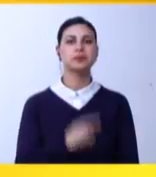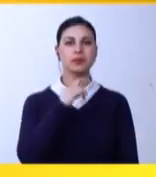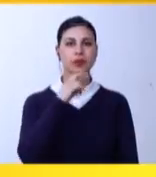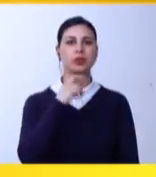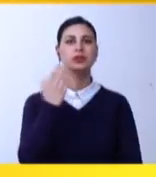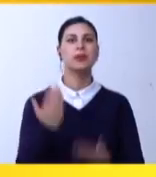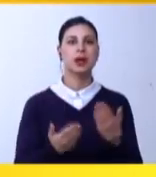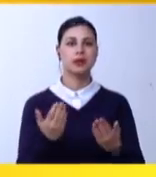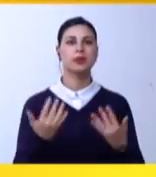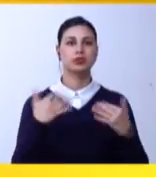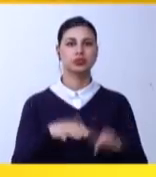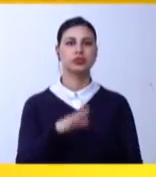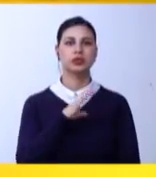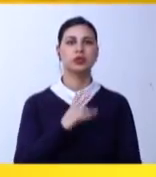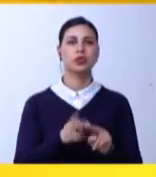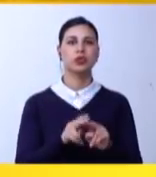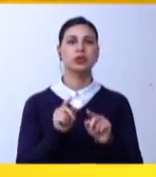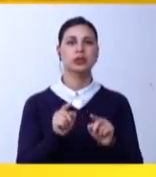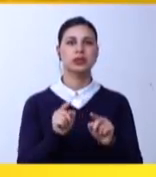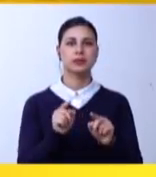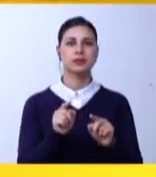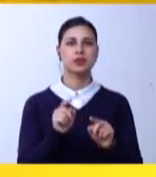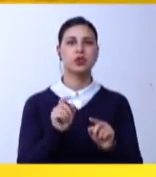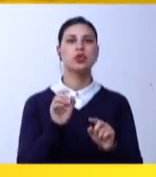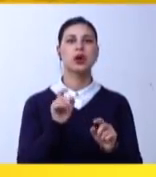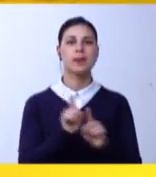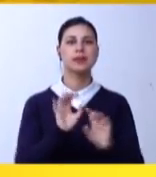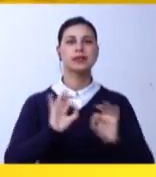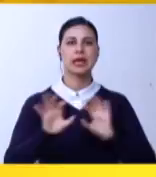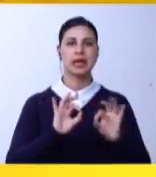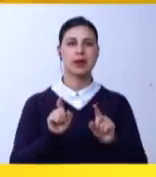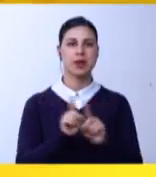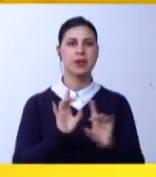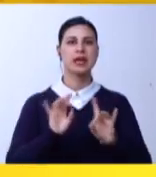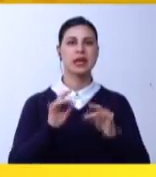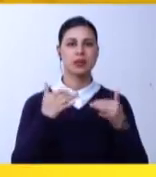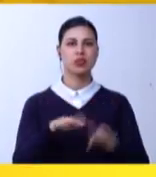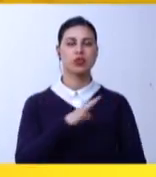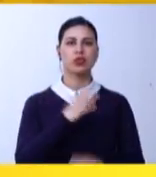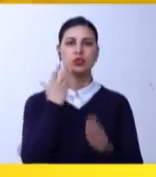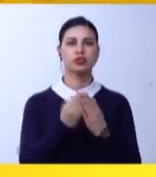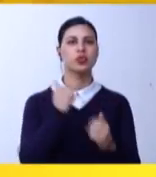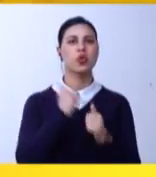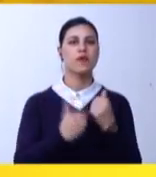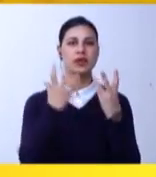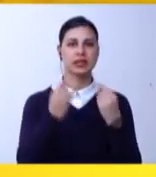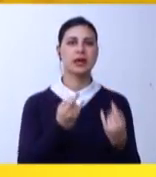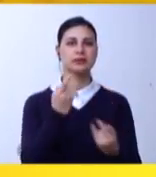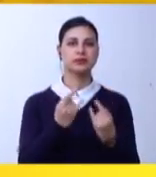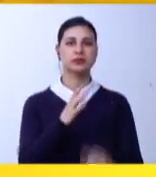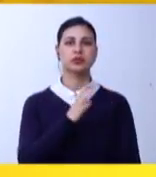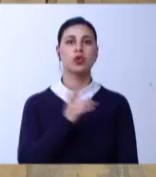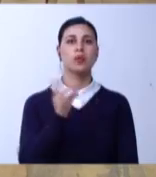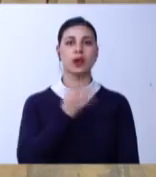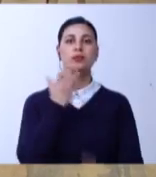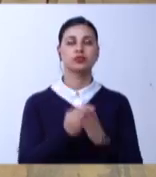ყურადღება ალბათ უკვე მიიპყრო იმ პატარა რგოლებმა, რომელიც გადაცემებს შორის ჩვენს ყოველდღიურ ეთერში გადის, თუმცა ჩვენ